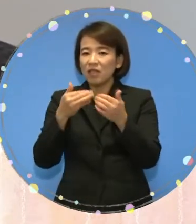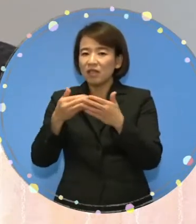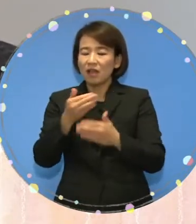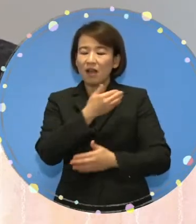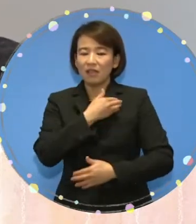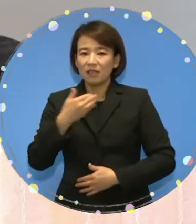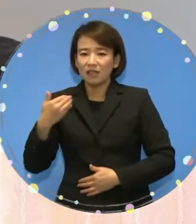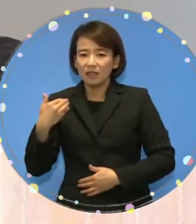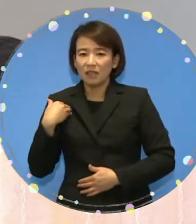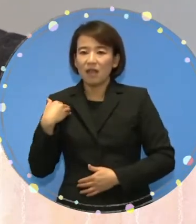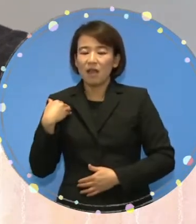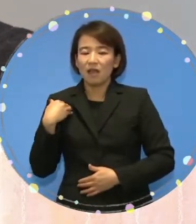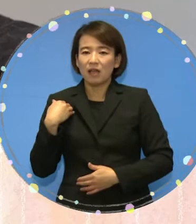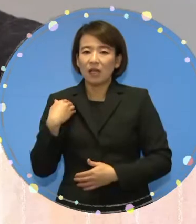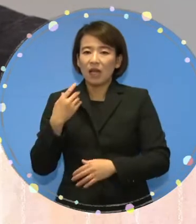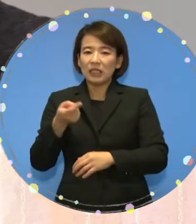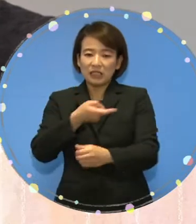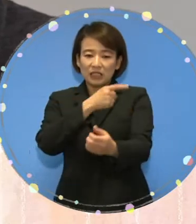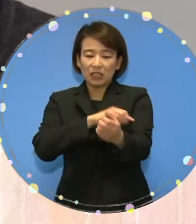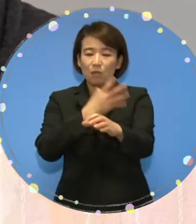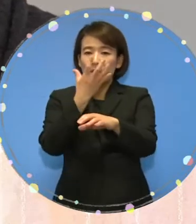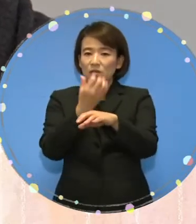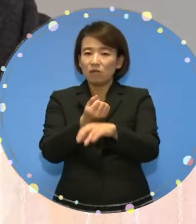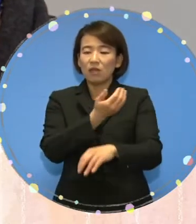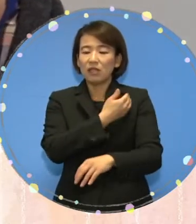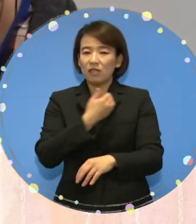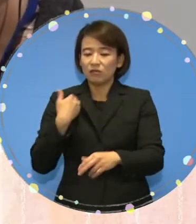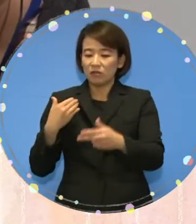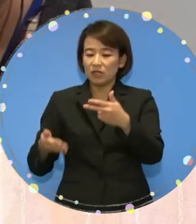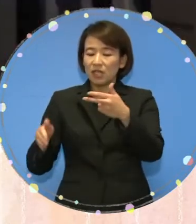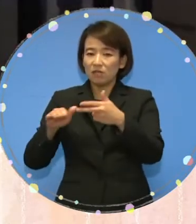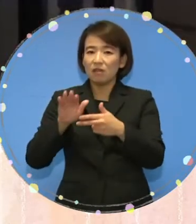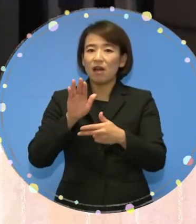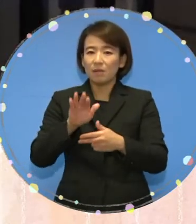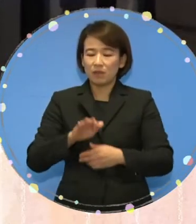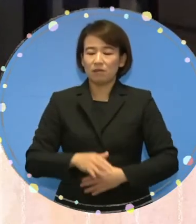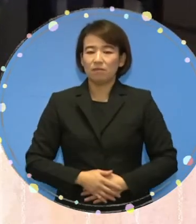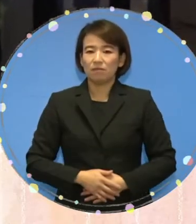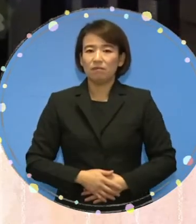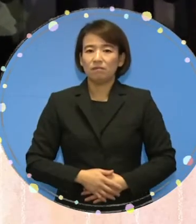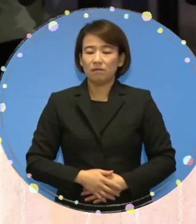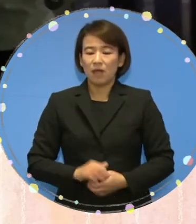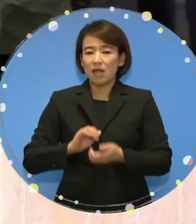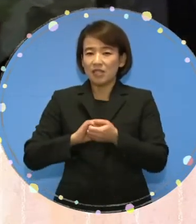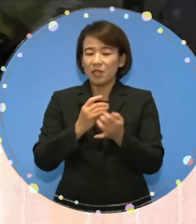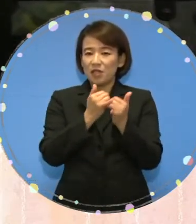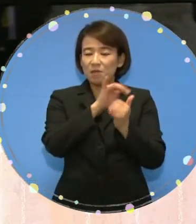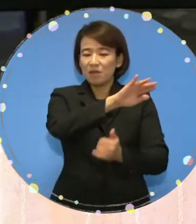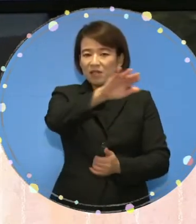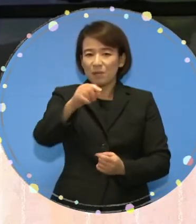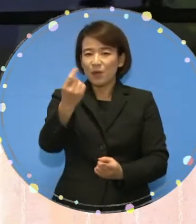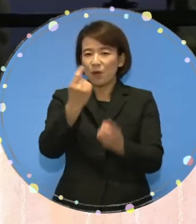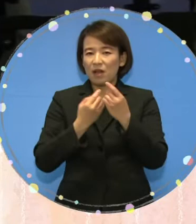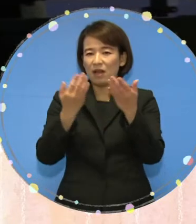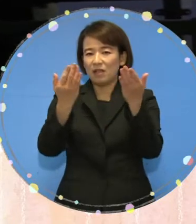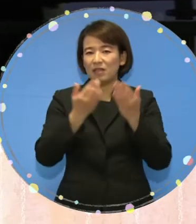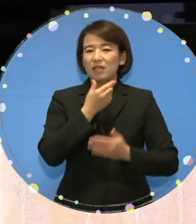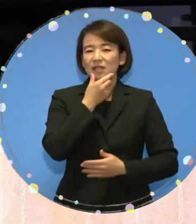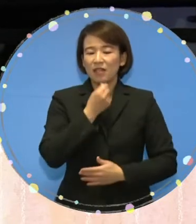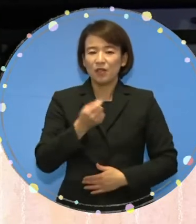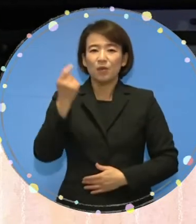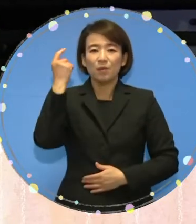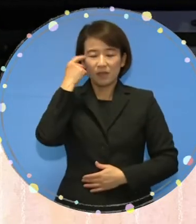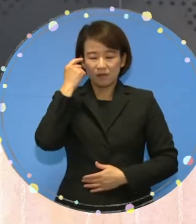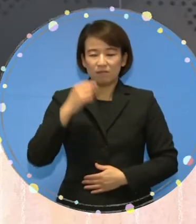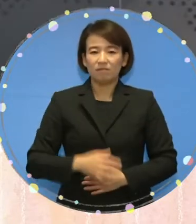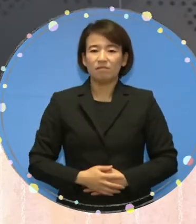災害対応力を身につけることができる施設となっておりますぜひ多くの皆さんにご来館いただきたい